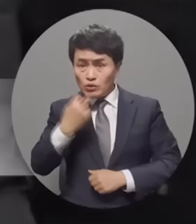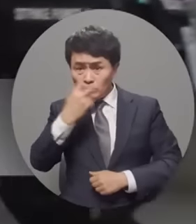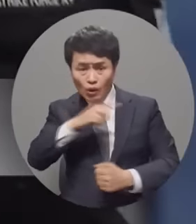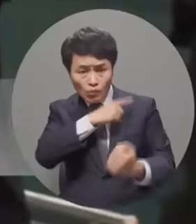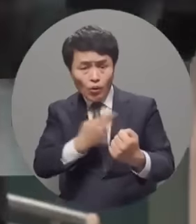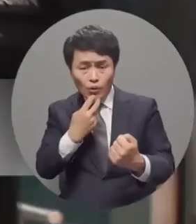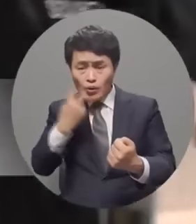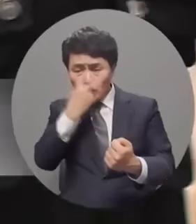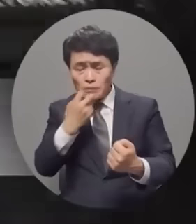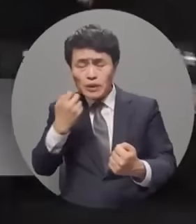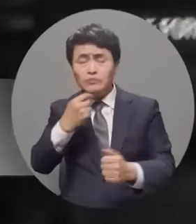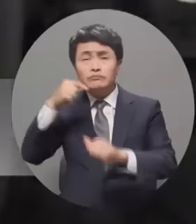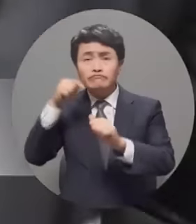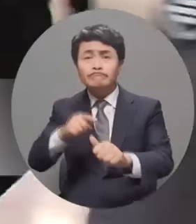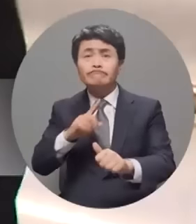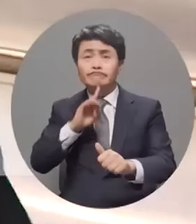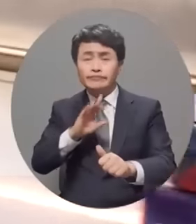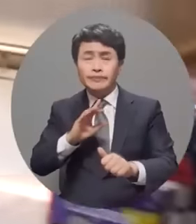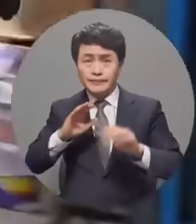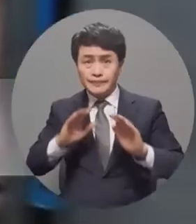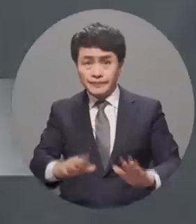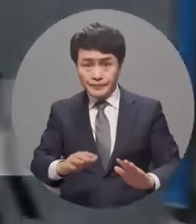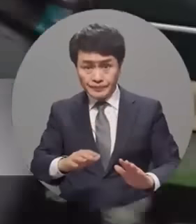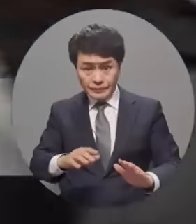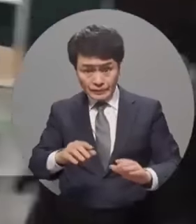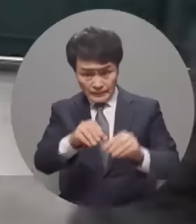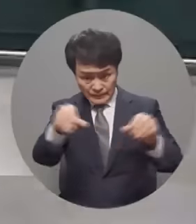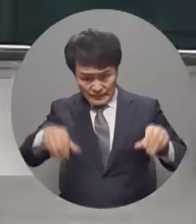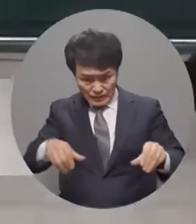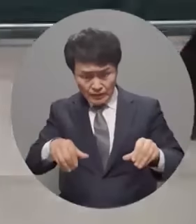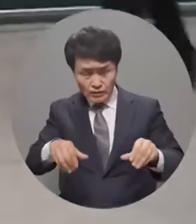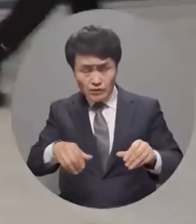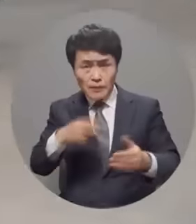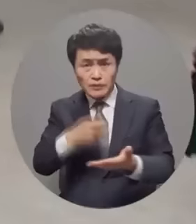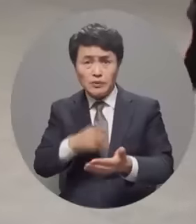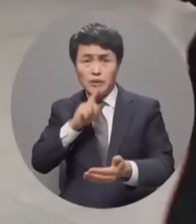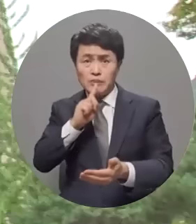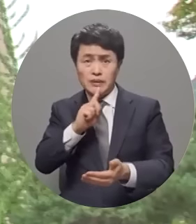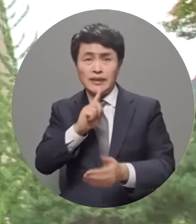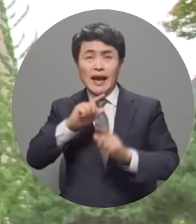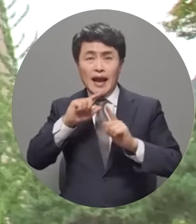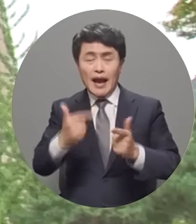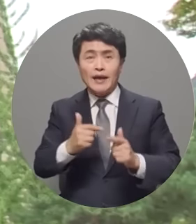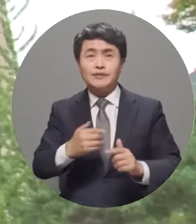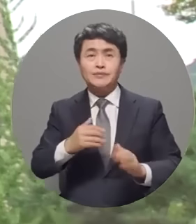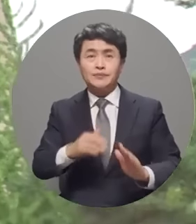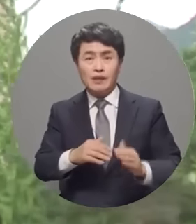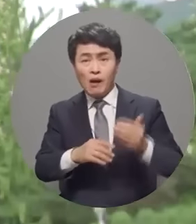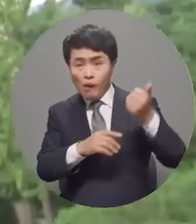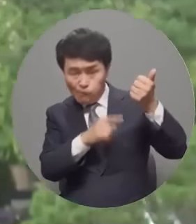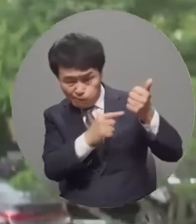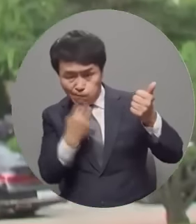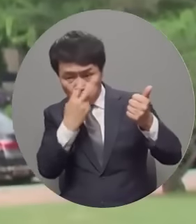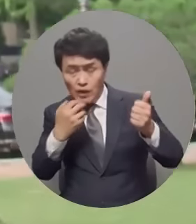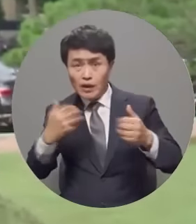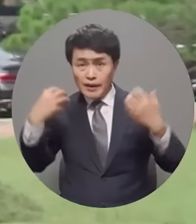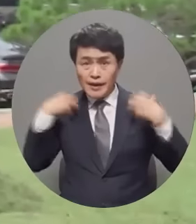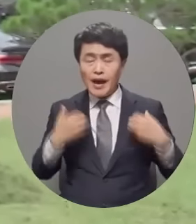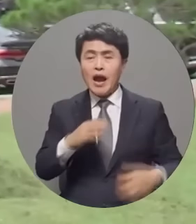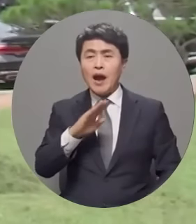아닌 재검토를 지시한 것이라며 가이드라인을 준 게 아니라고 했습니다. 공수처는 재검토 책임자였던 박경훈